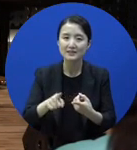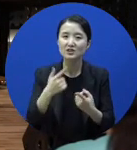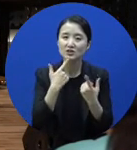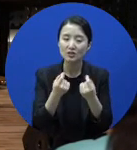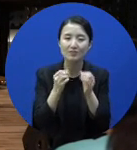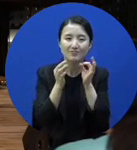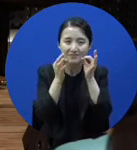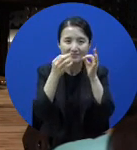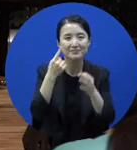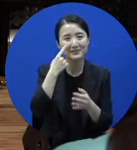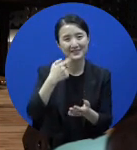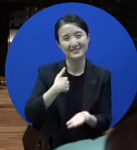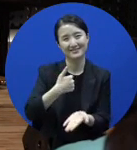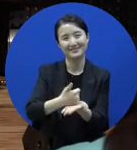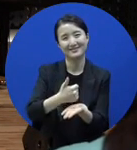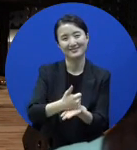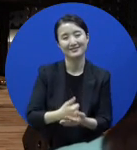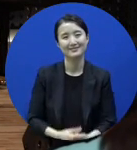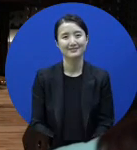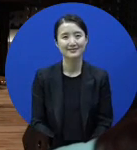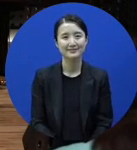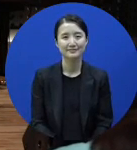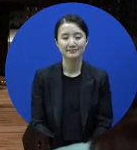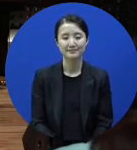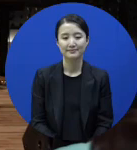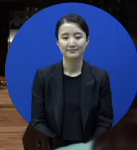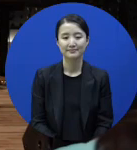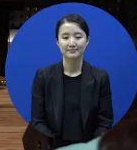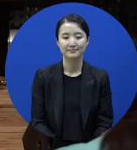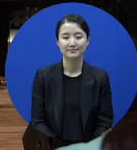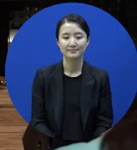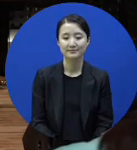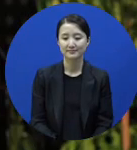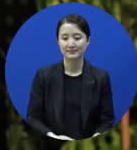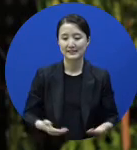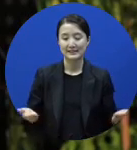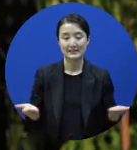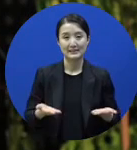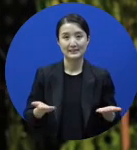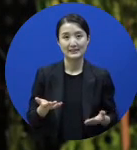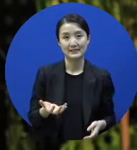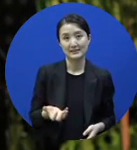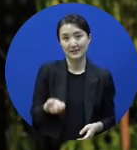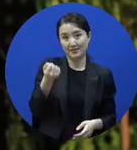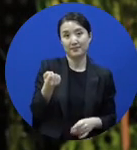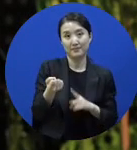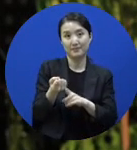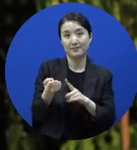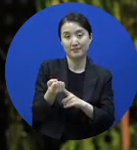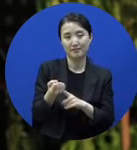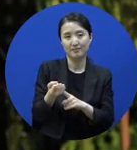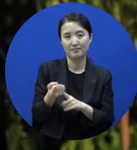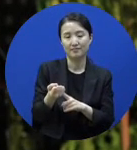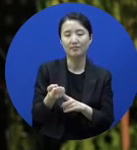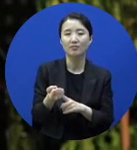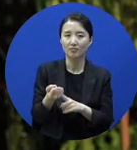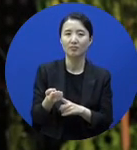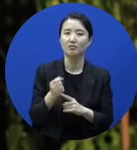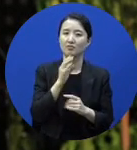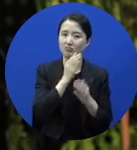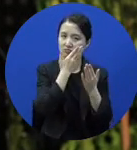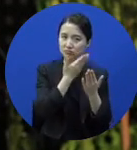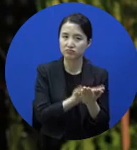어떨까 싶어요. 마지막으로 어떤 직업 만들기는 뭐 100세 인생에서 보면 큰 인생의 이막을